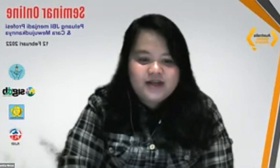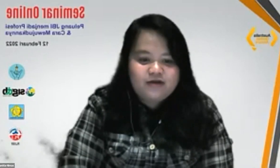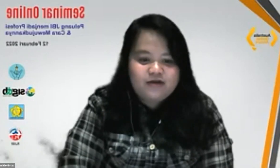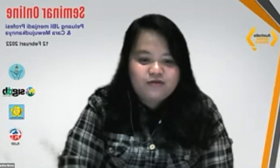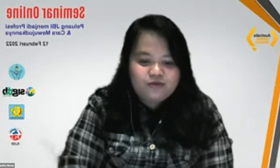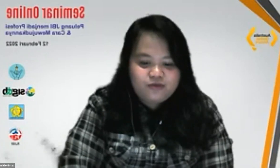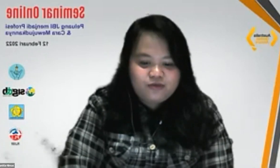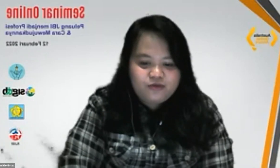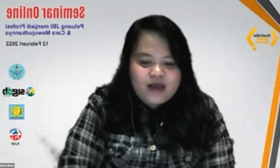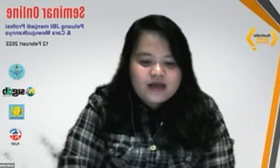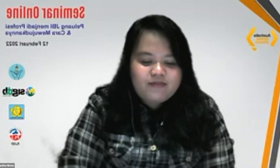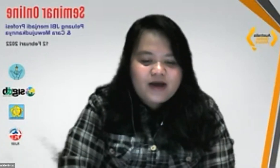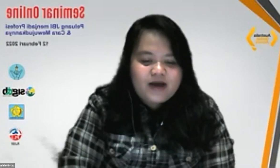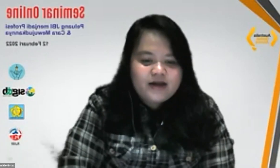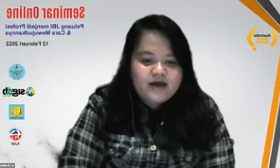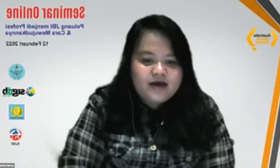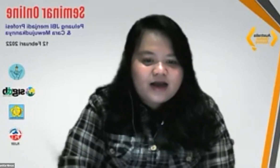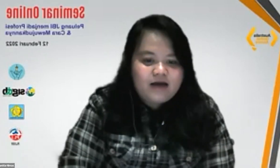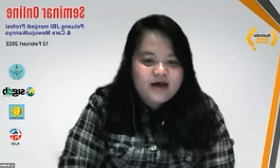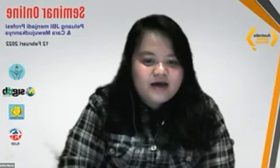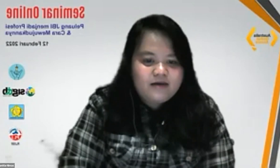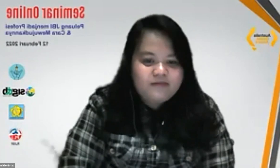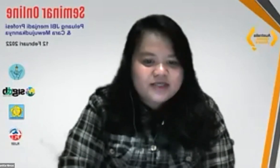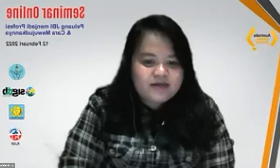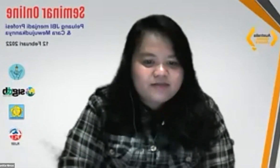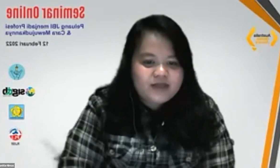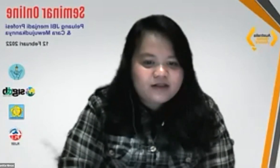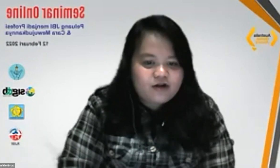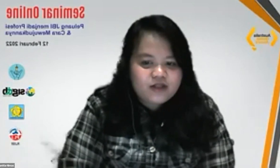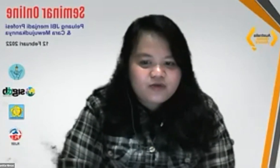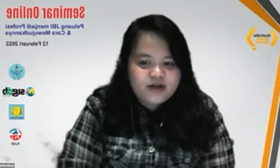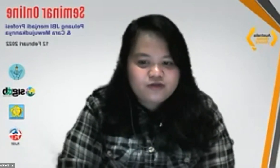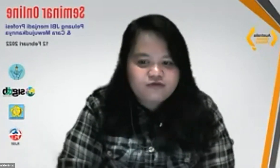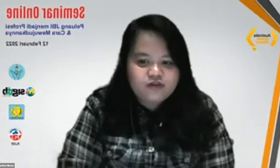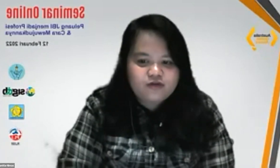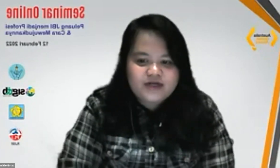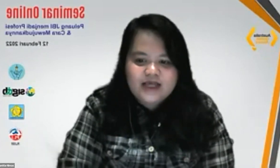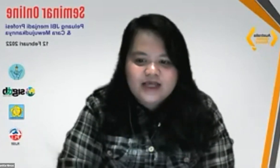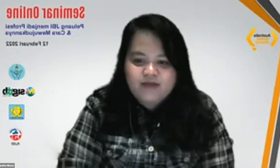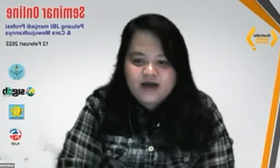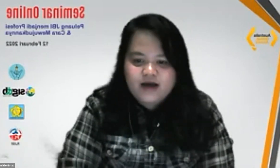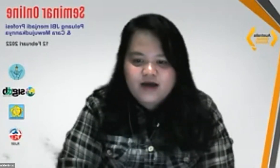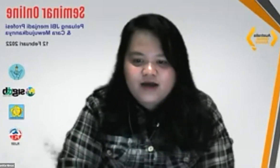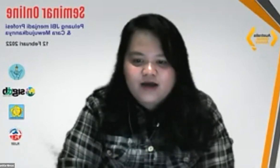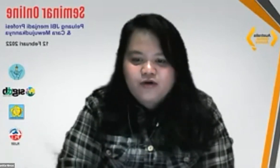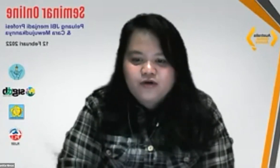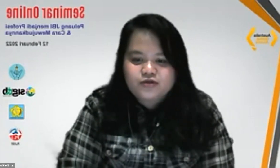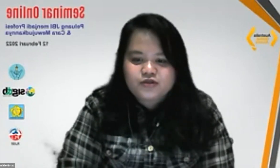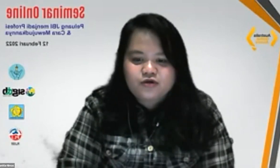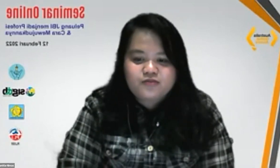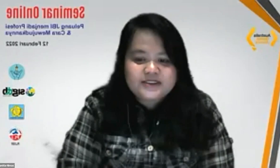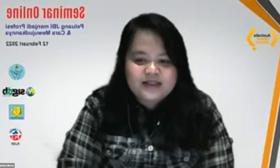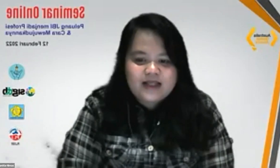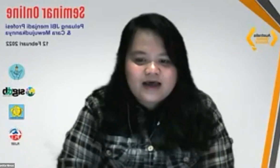terlebih dahulu kepada Kak Mada bersama minta tolong bantuannya foto bersama pohon